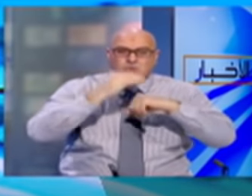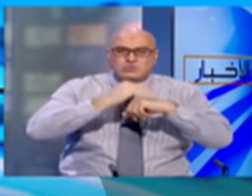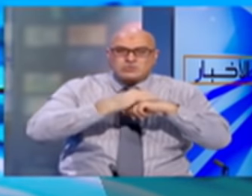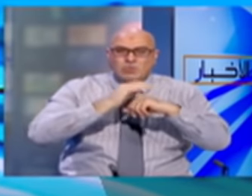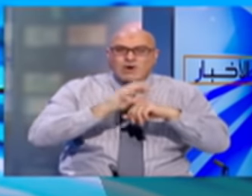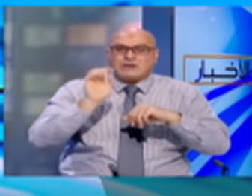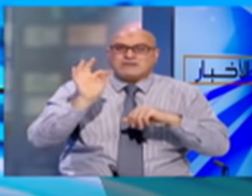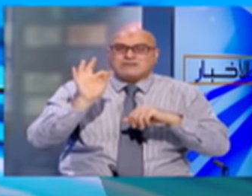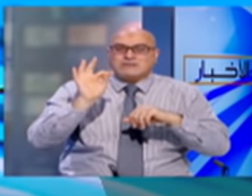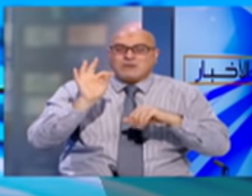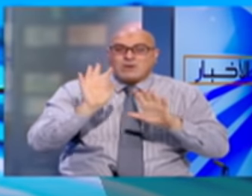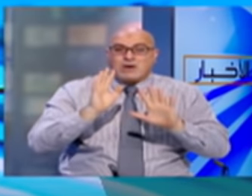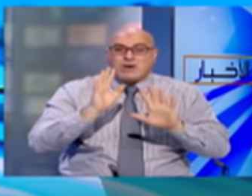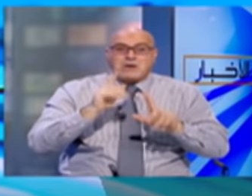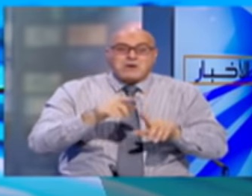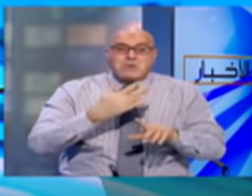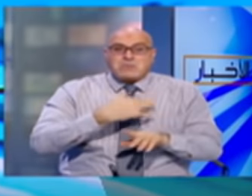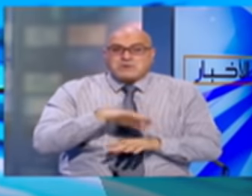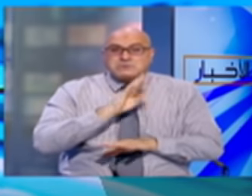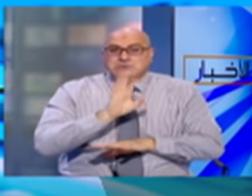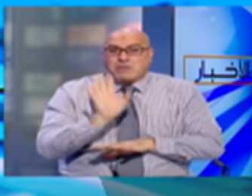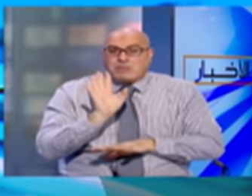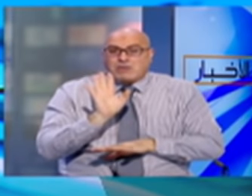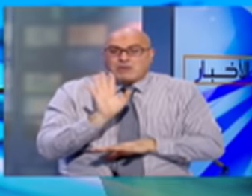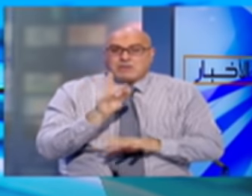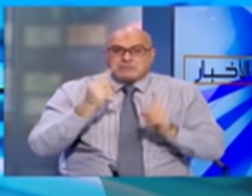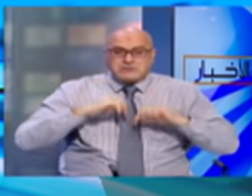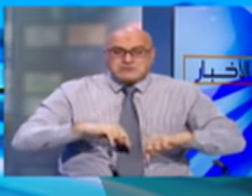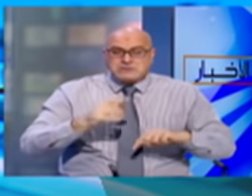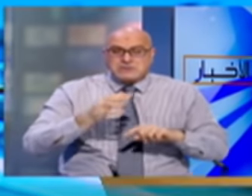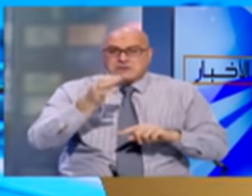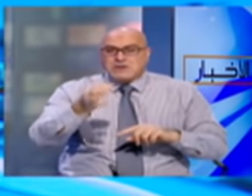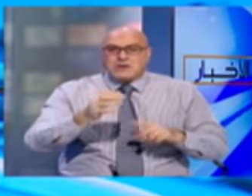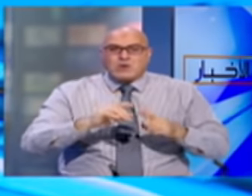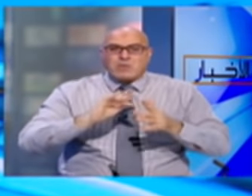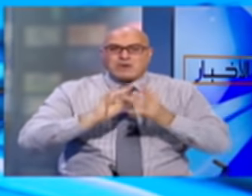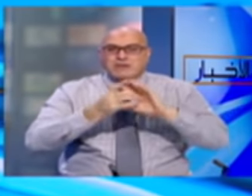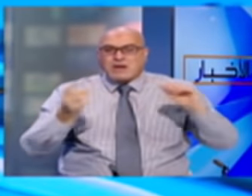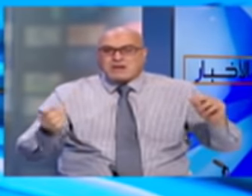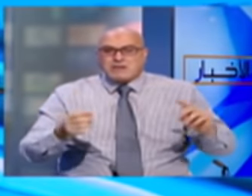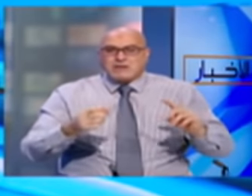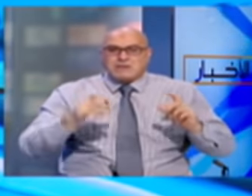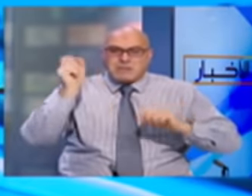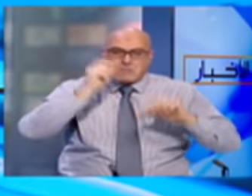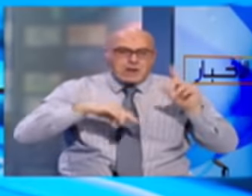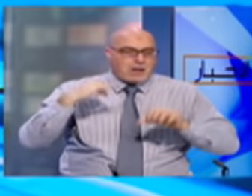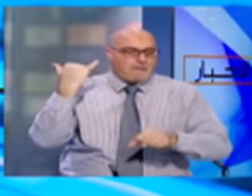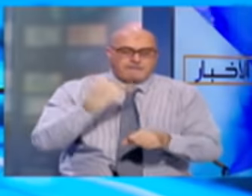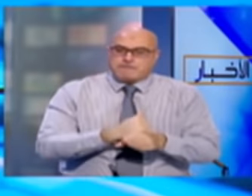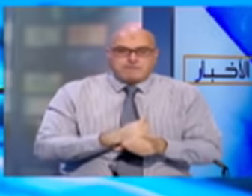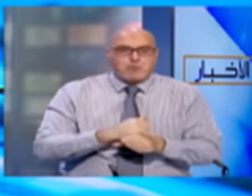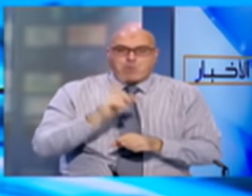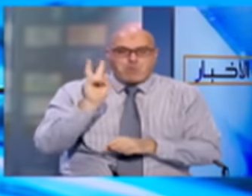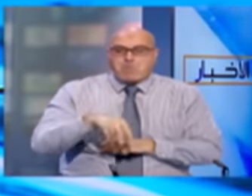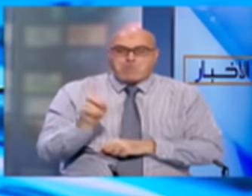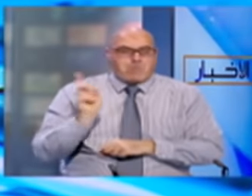المسؤول الأول عن القطاع من تصريح تداولته بعض الوسائط الإلكترونية هو محض كذب